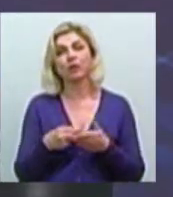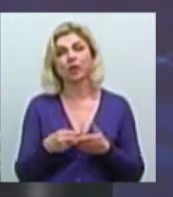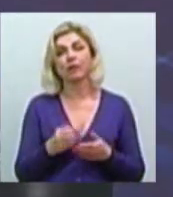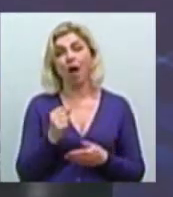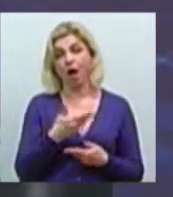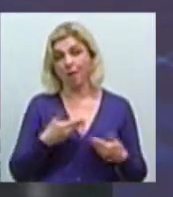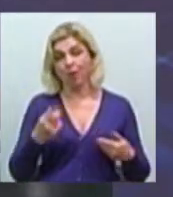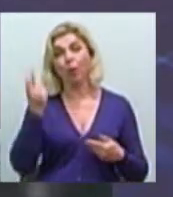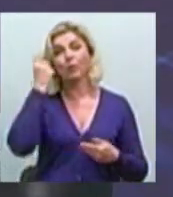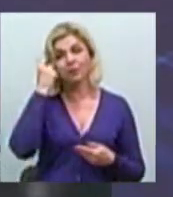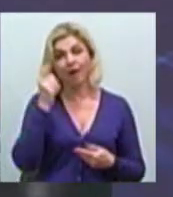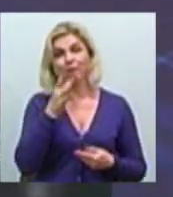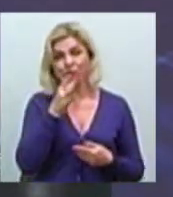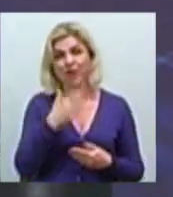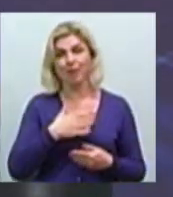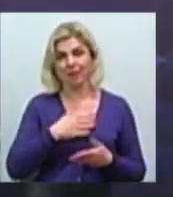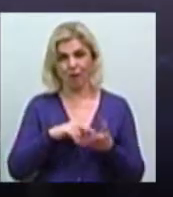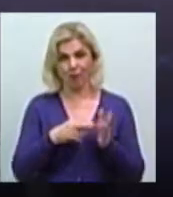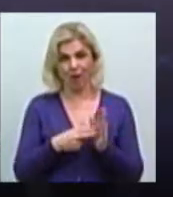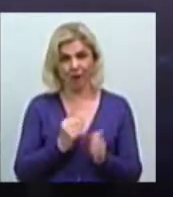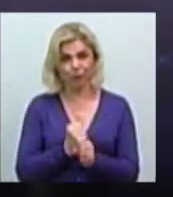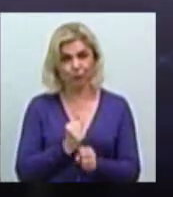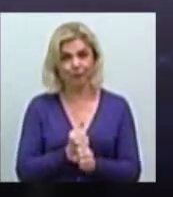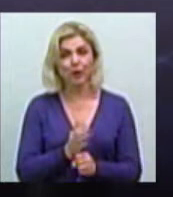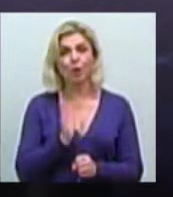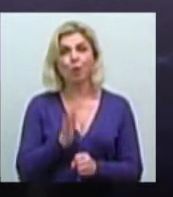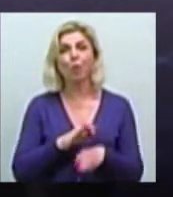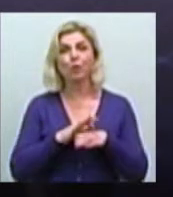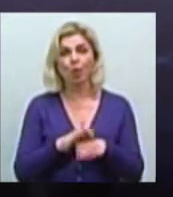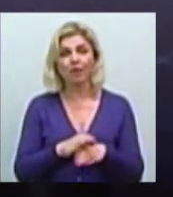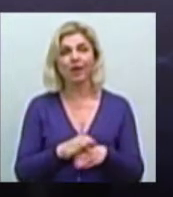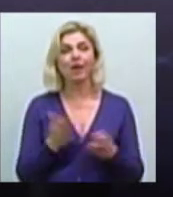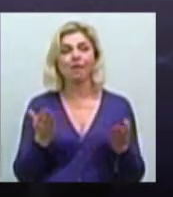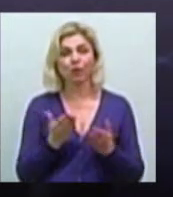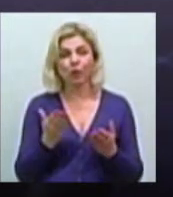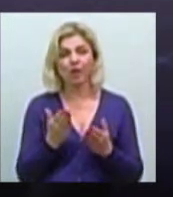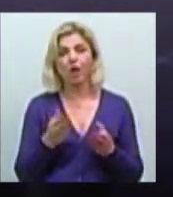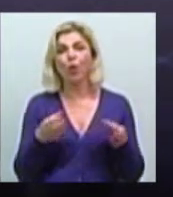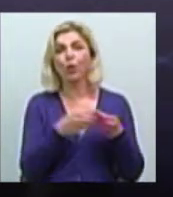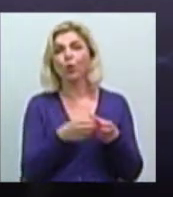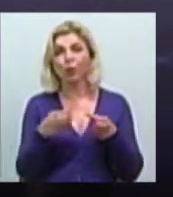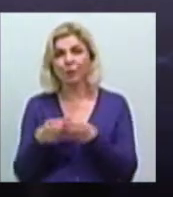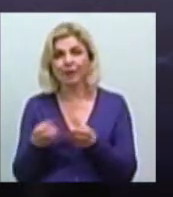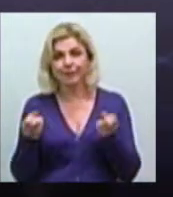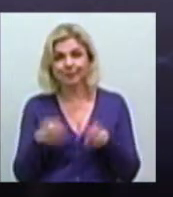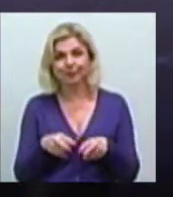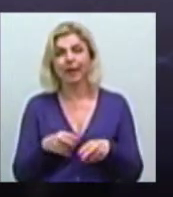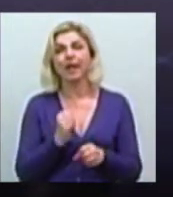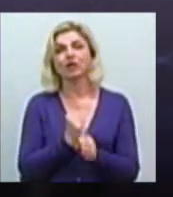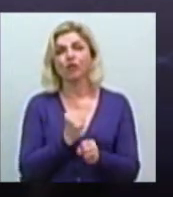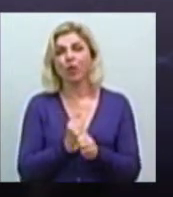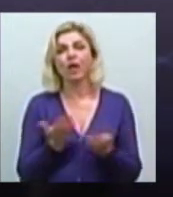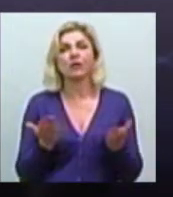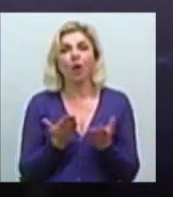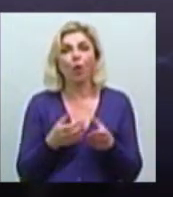в ході нашого проєкту. Ми будемо проводити якісь фокус-групи, створювати, напевне,